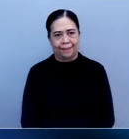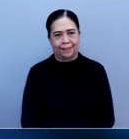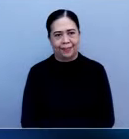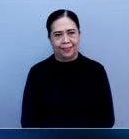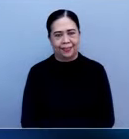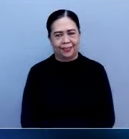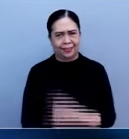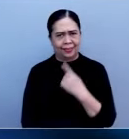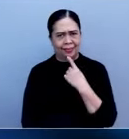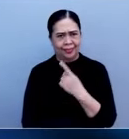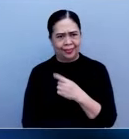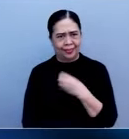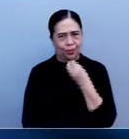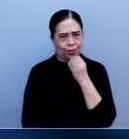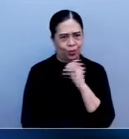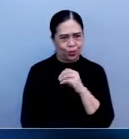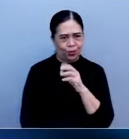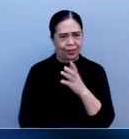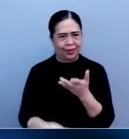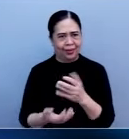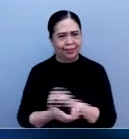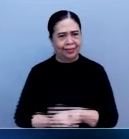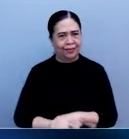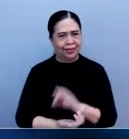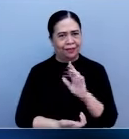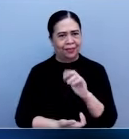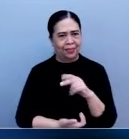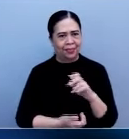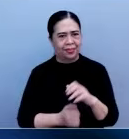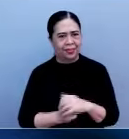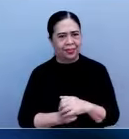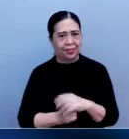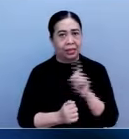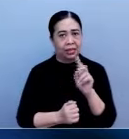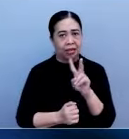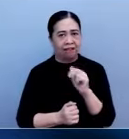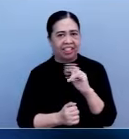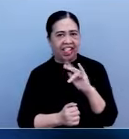sabi ko, partner ka ako ng frape. Sabi ko din kina, isang vanilla.